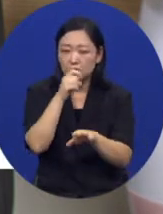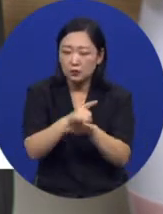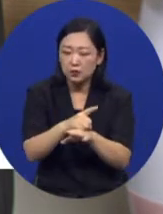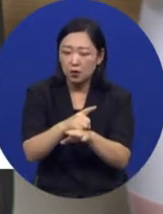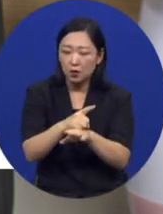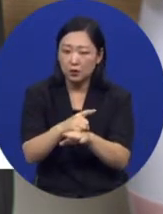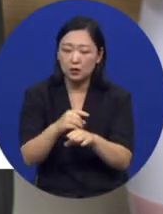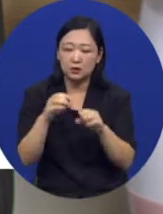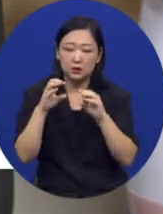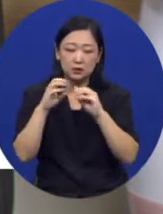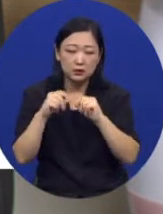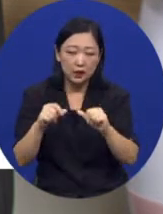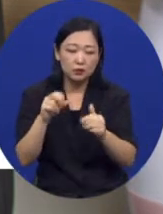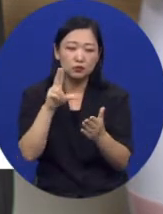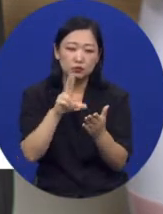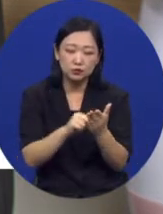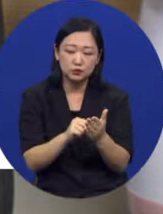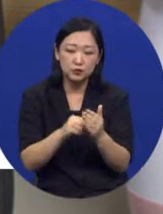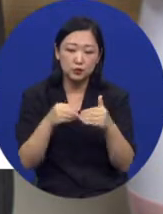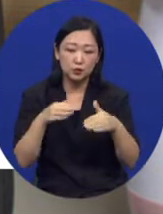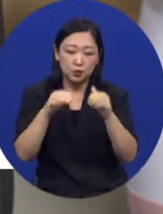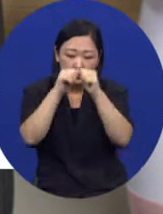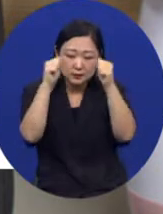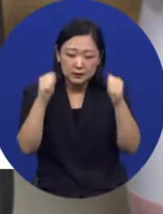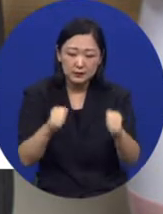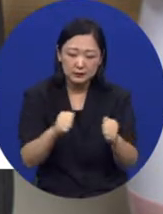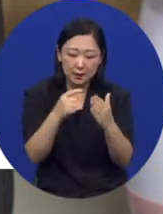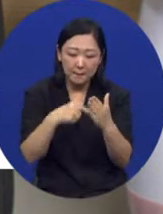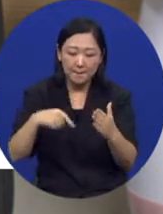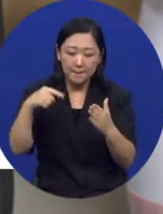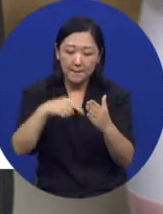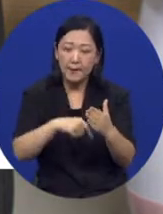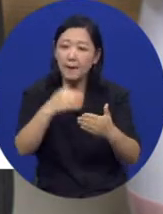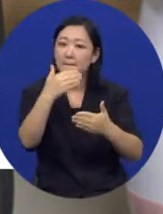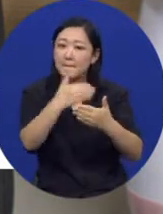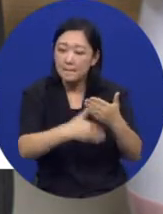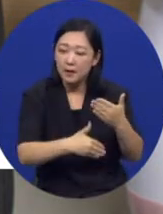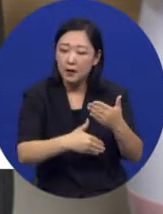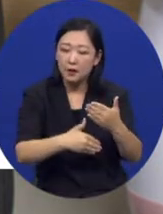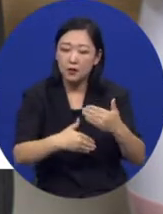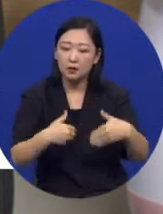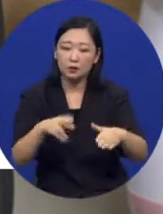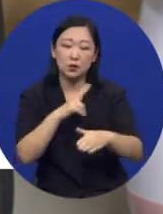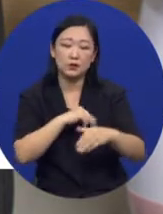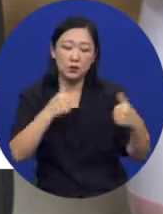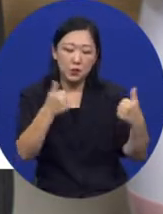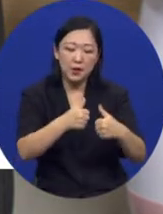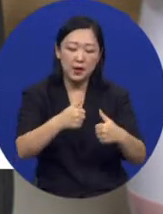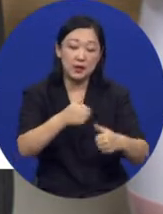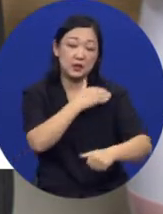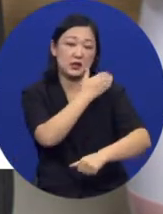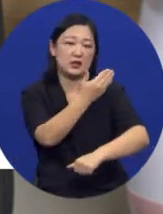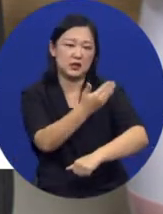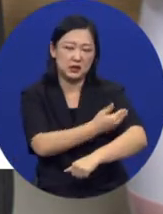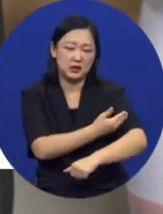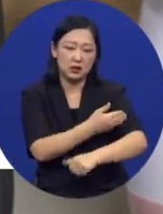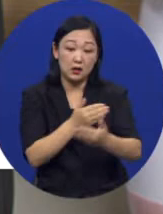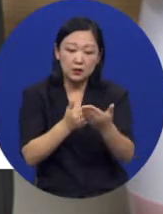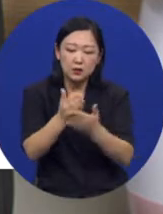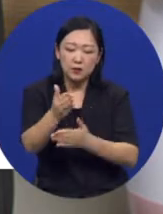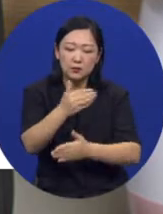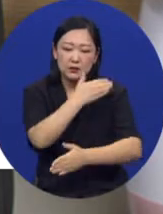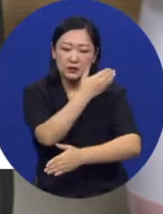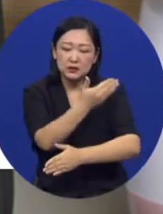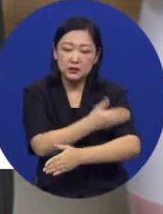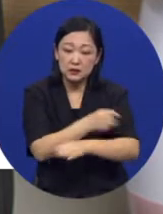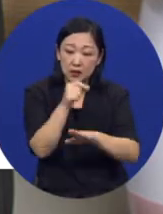문제는 도에서 도의 시스템 내에서 걸러내고 우리 의회에서는 어떤 능력, 정무 능력이나